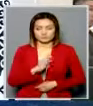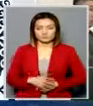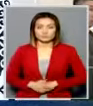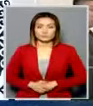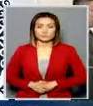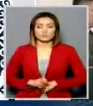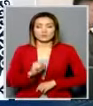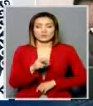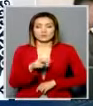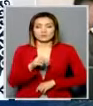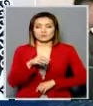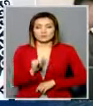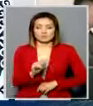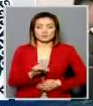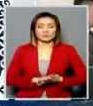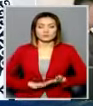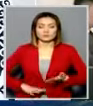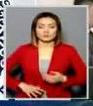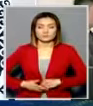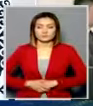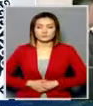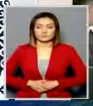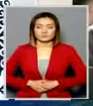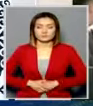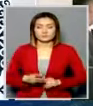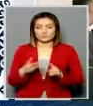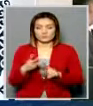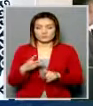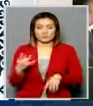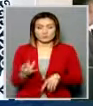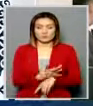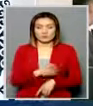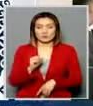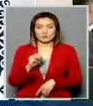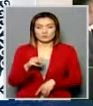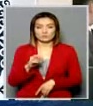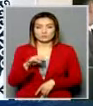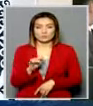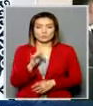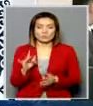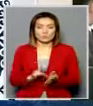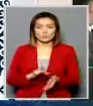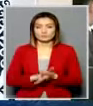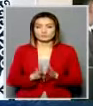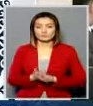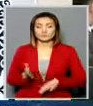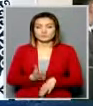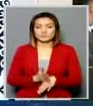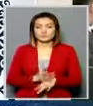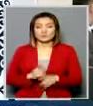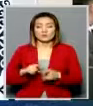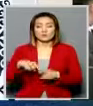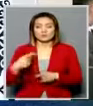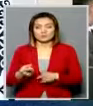кейін Ақтау өңірінде 2017-18 жылы. Енді міне үшінші рет өткізіп ұйымдастырып отыр осы Атырау қаласында. Келесі жылы